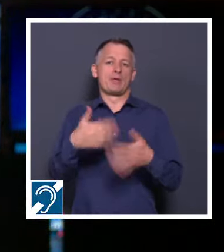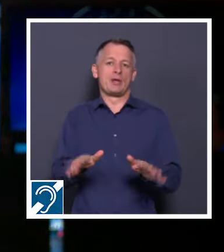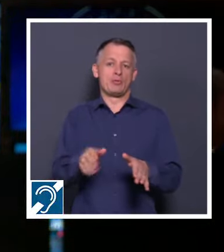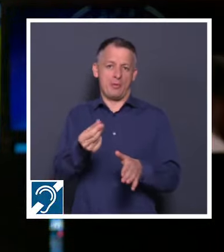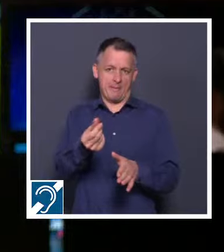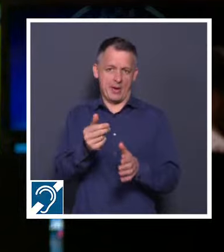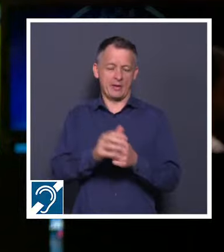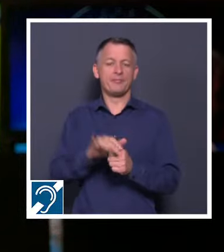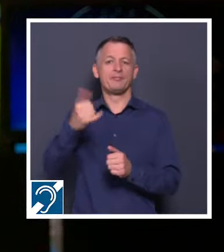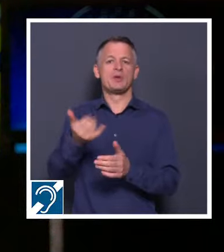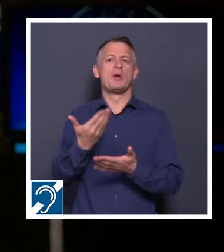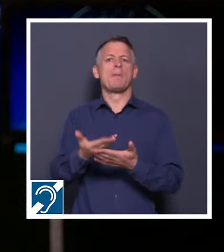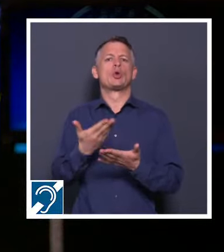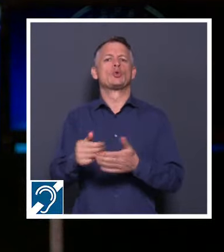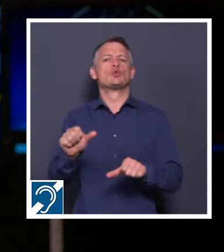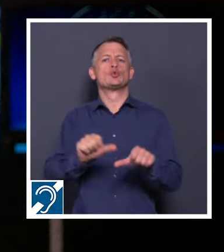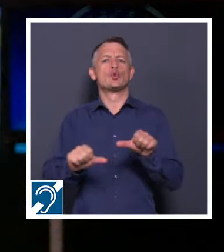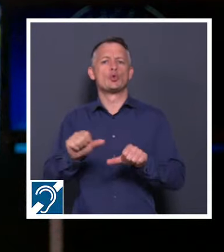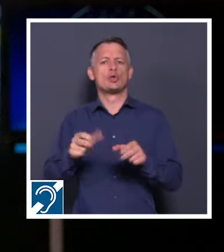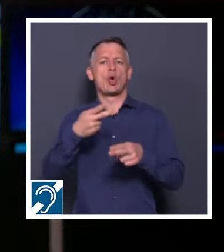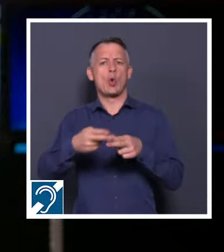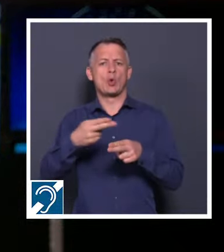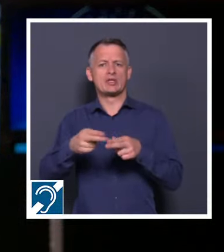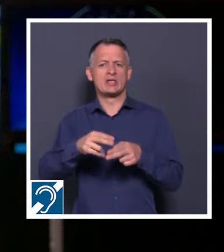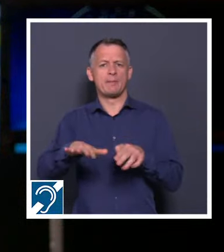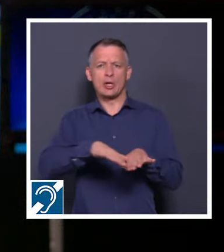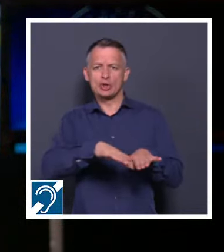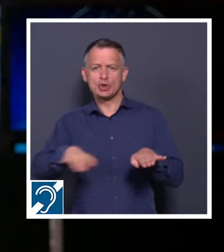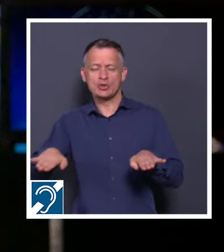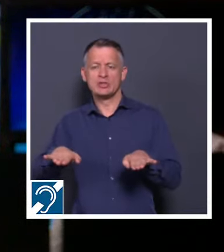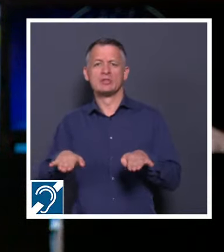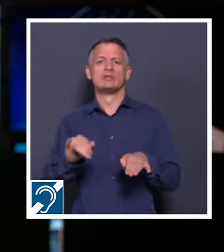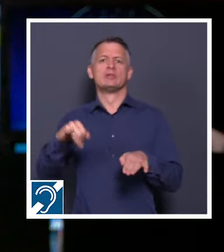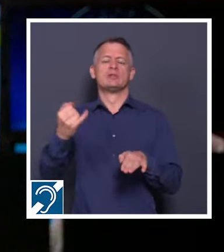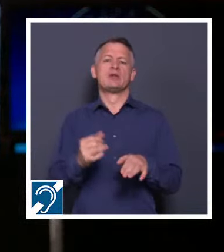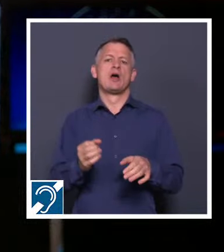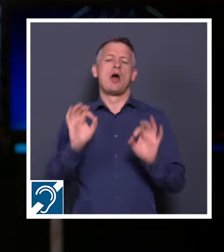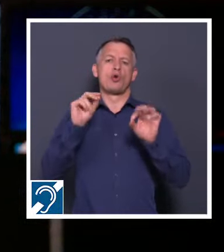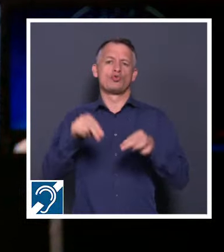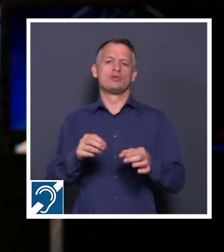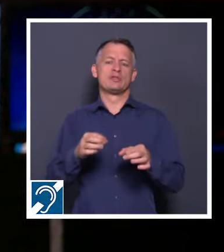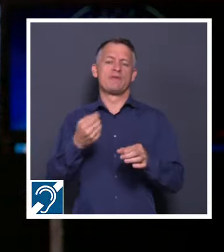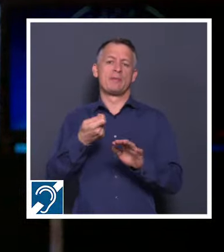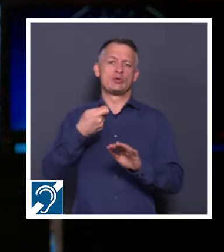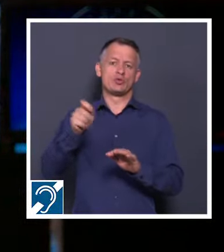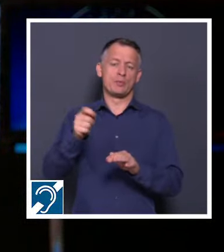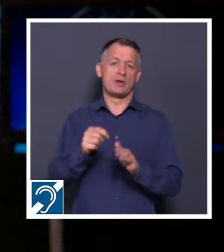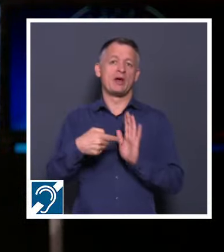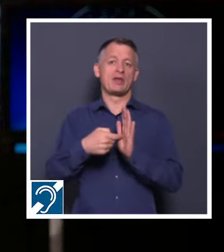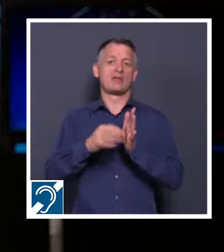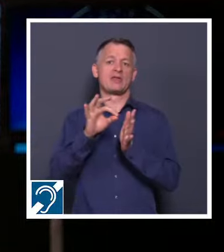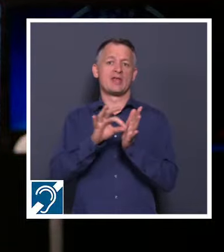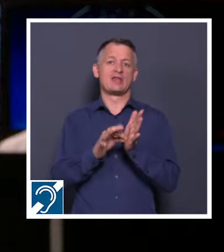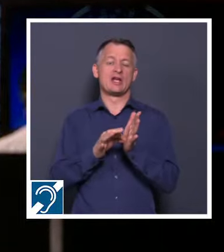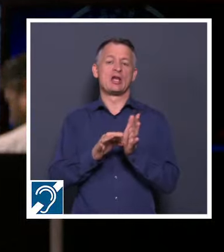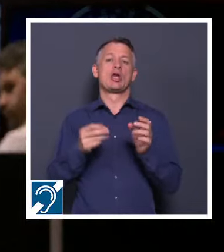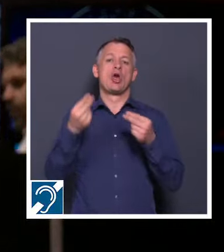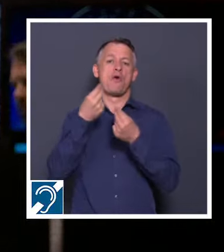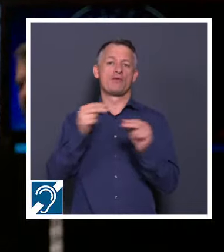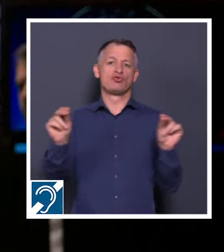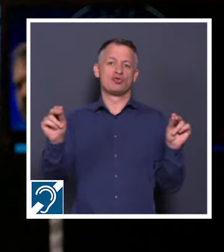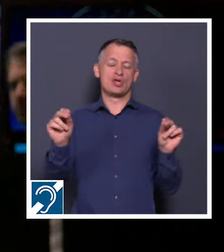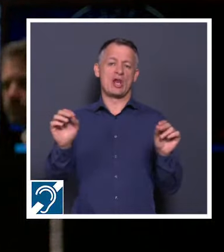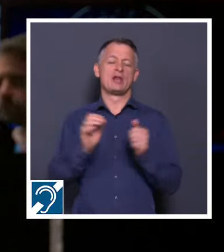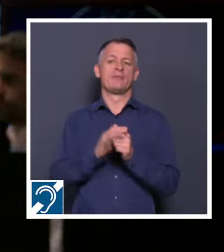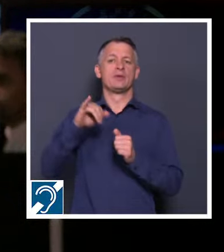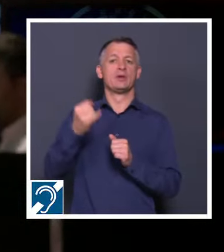sau soluții de curățat pe jos, s-au scumpit consistent în ultimul an, potrivit datelor statistice oficiale. Iar creșterea semnificativă